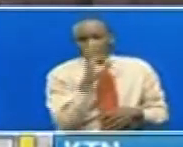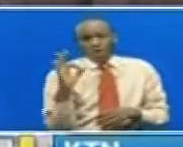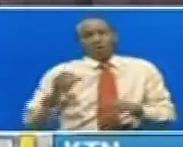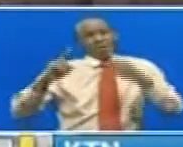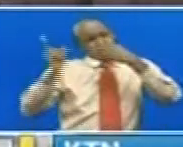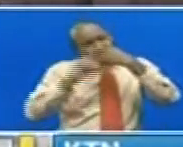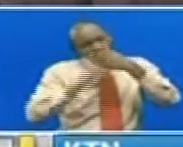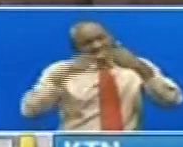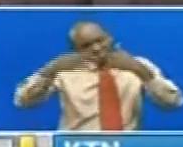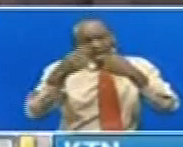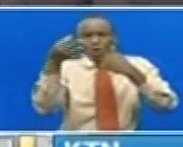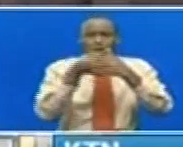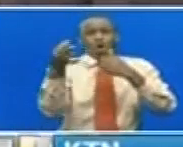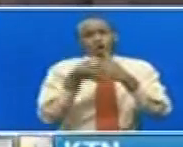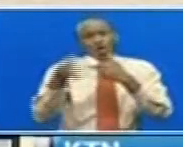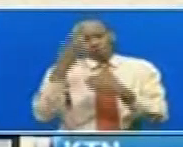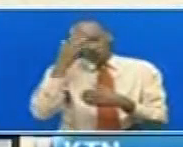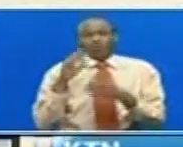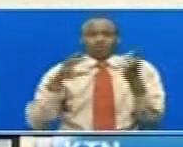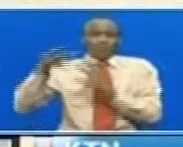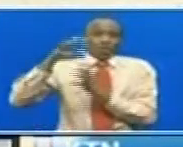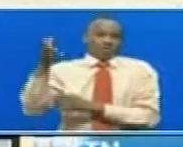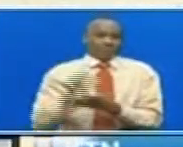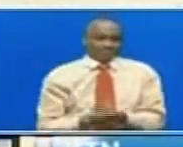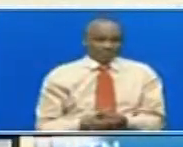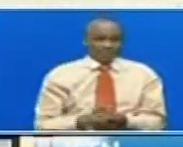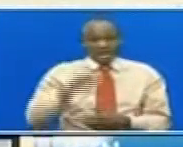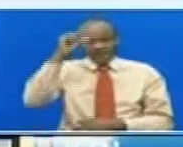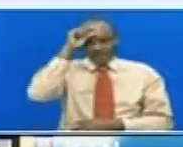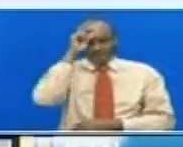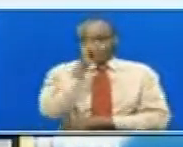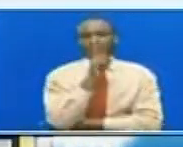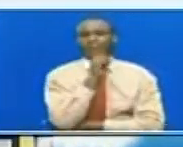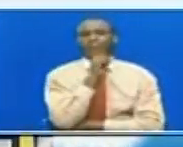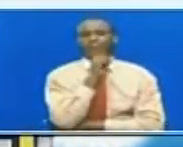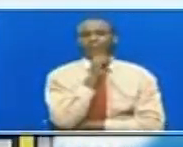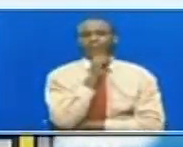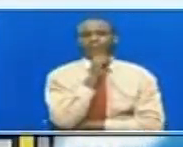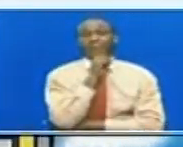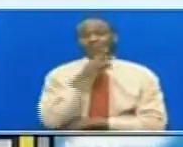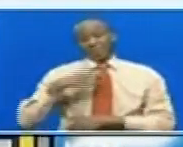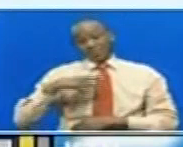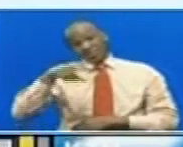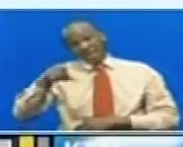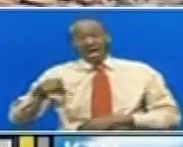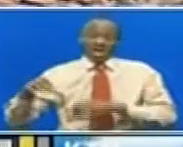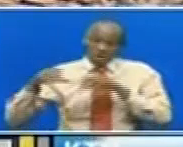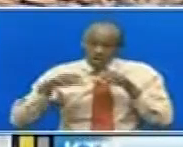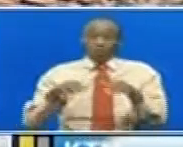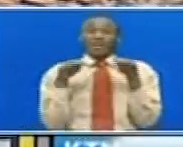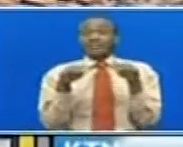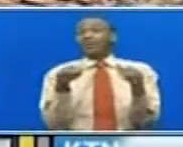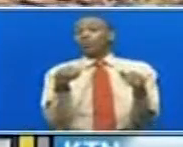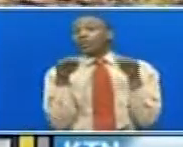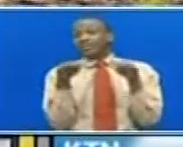mpya inatoboka just because of moshi. The government remained mum on the issue as the residents continue to wait,